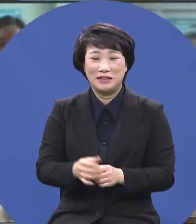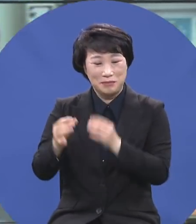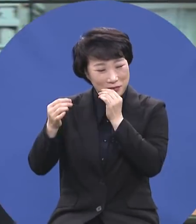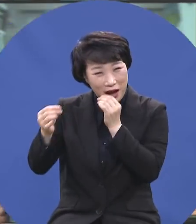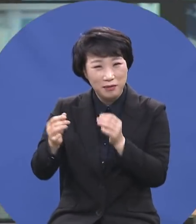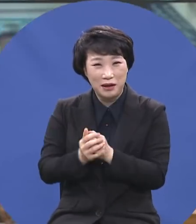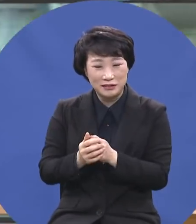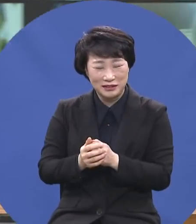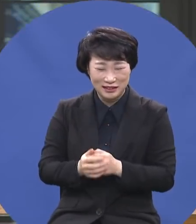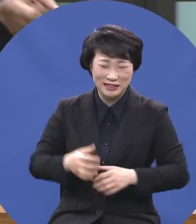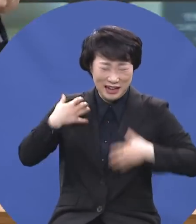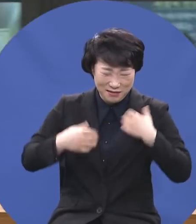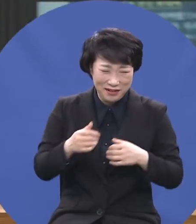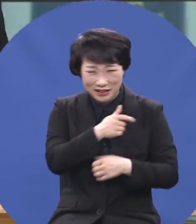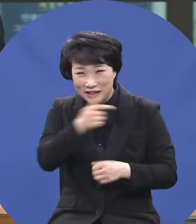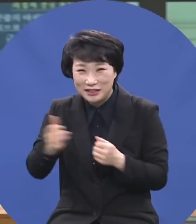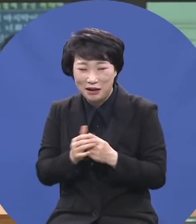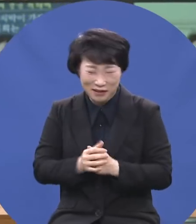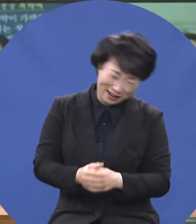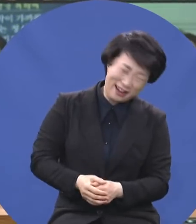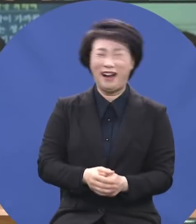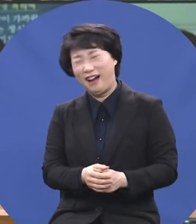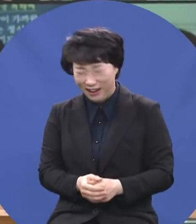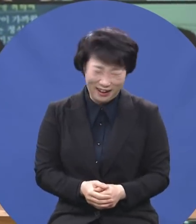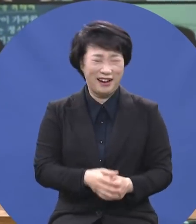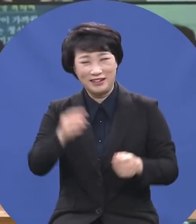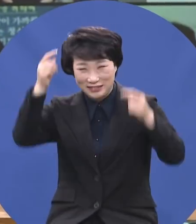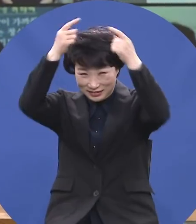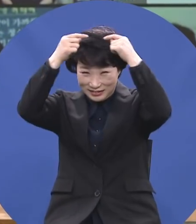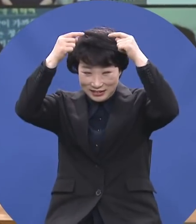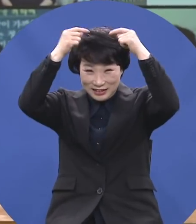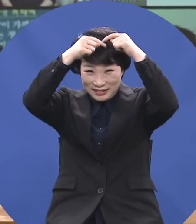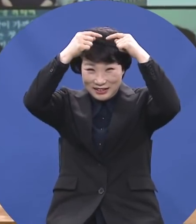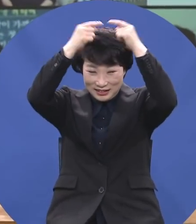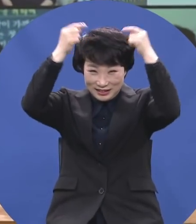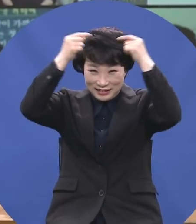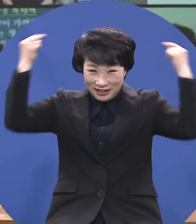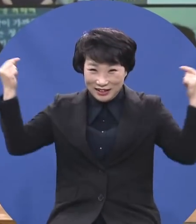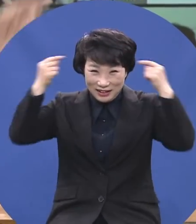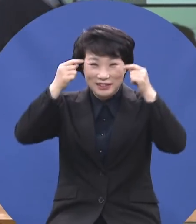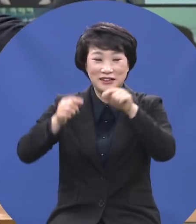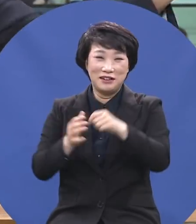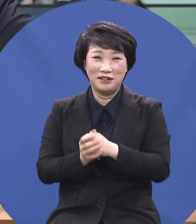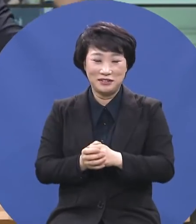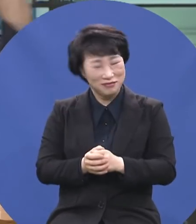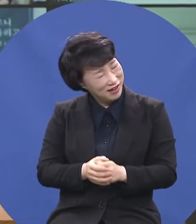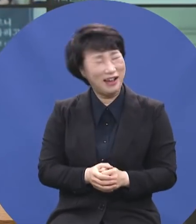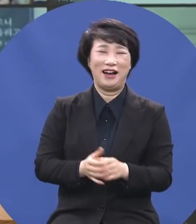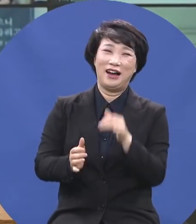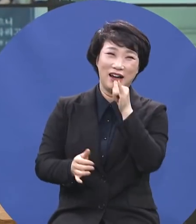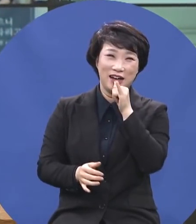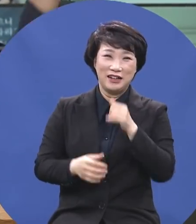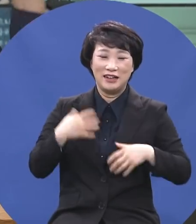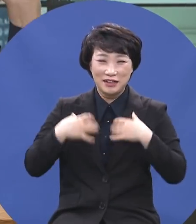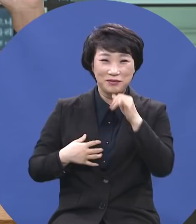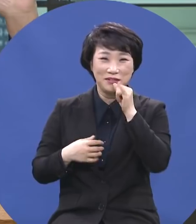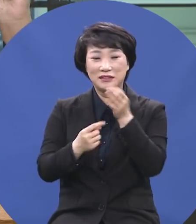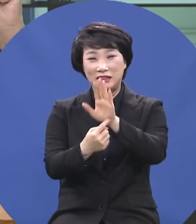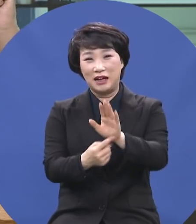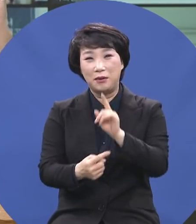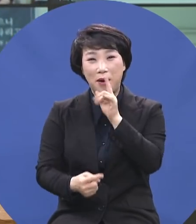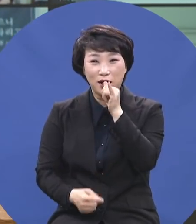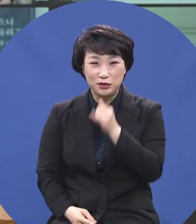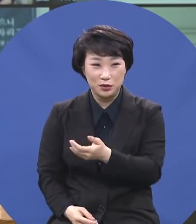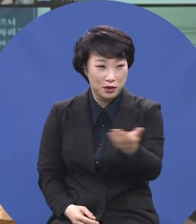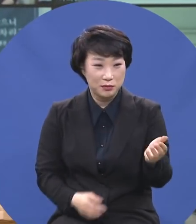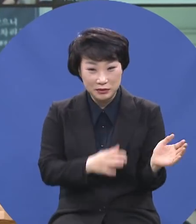아십니까? 이렇게 영적 세계의 찬란한 영광이에요. 죄와 사망과 지옥에서